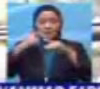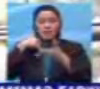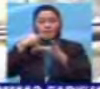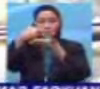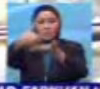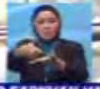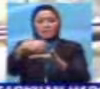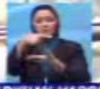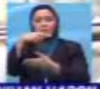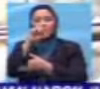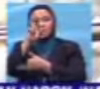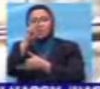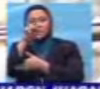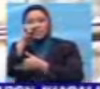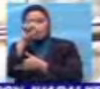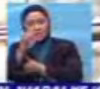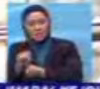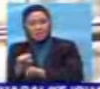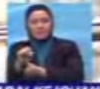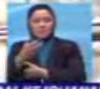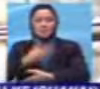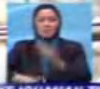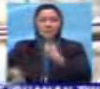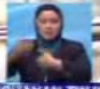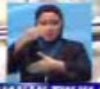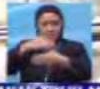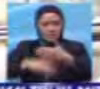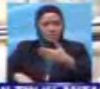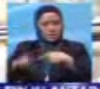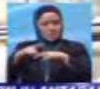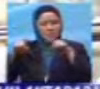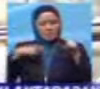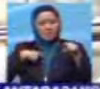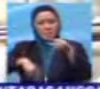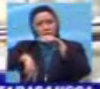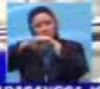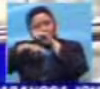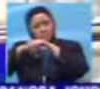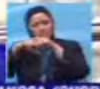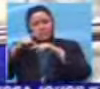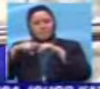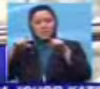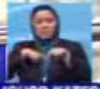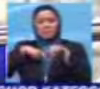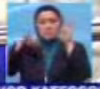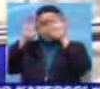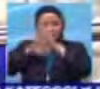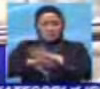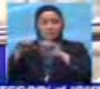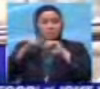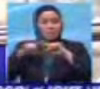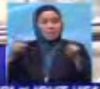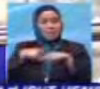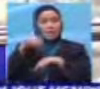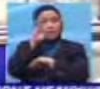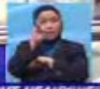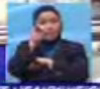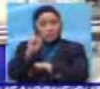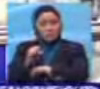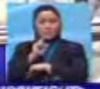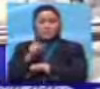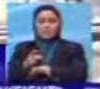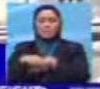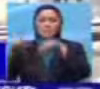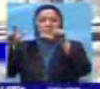Di sebalik episod suram bola sepak negara, Faiz Subri meletakkan peta Malaysia di mata dunia dengan tersenarai tiga